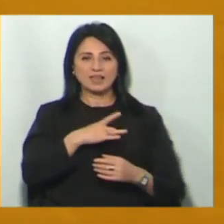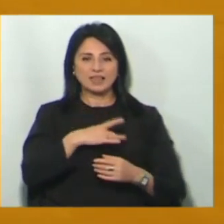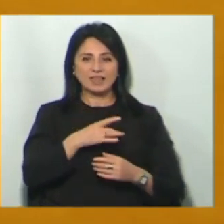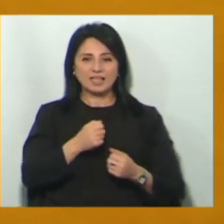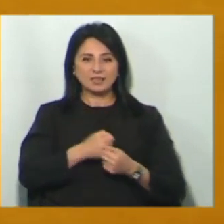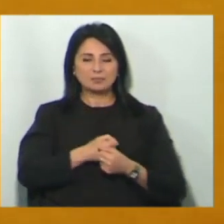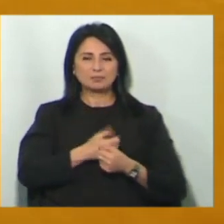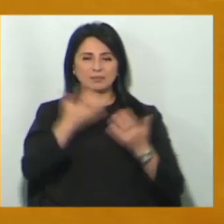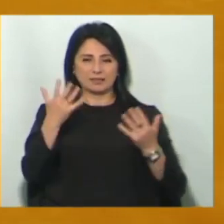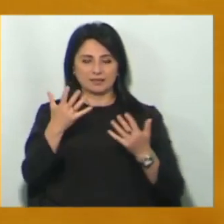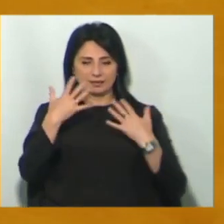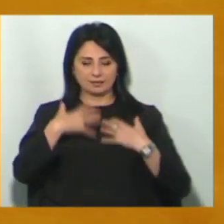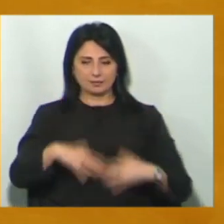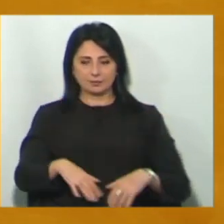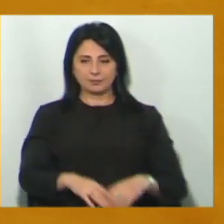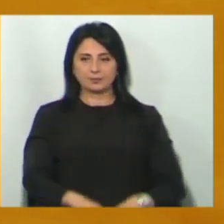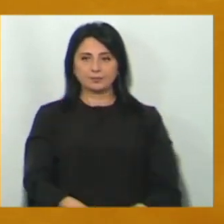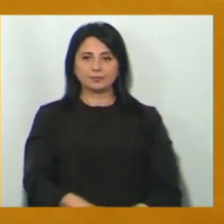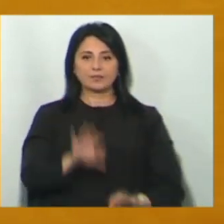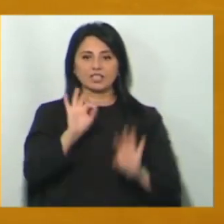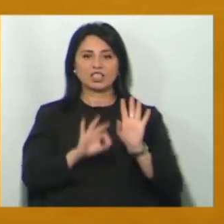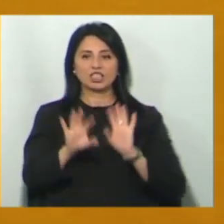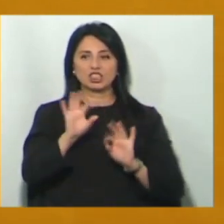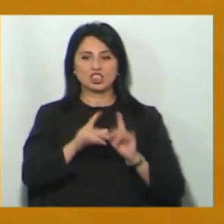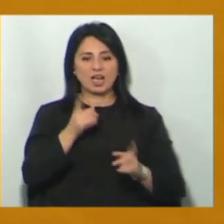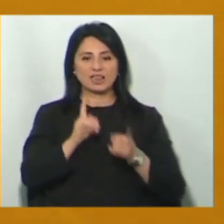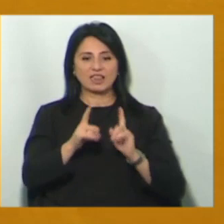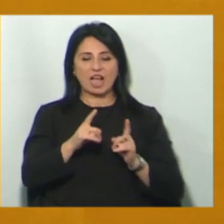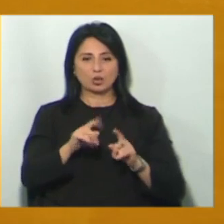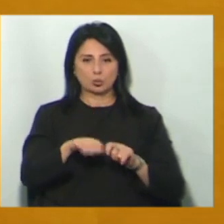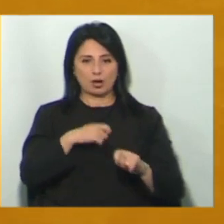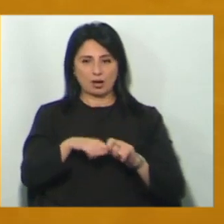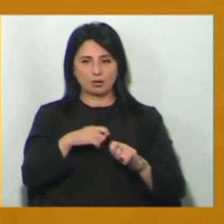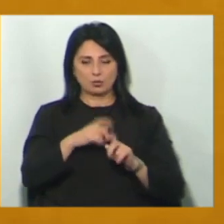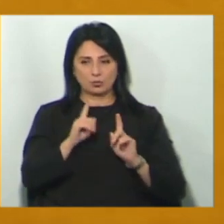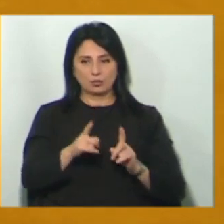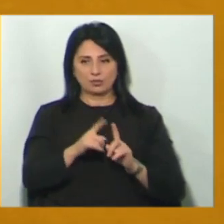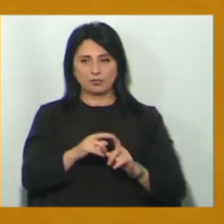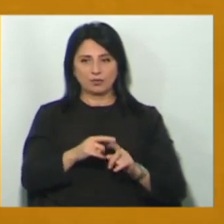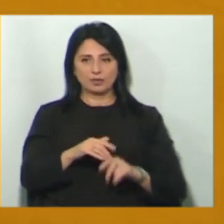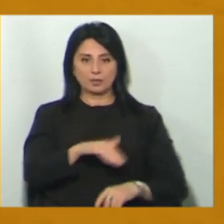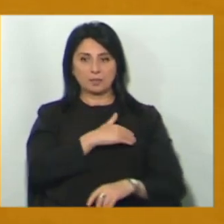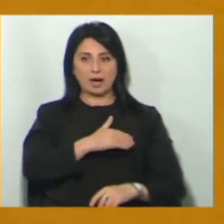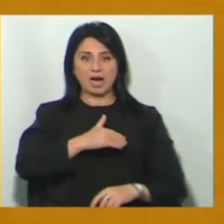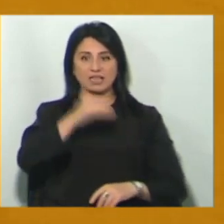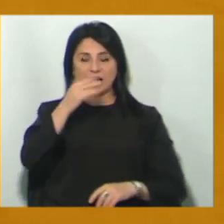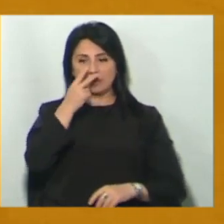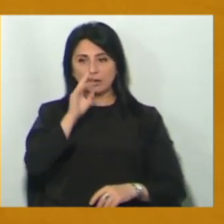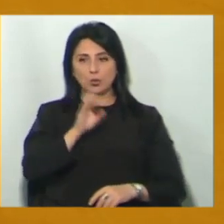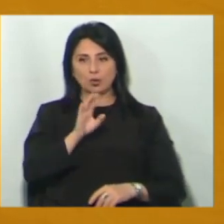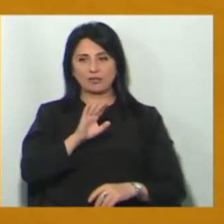ან მასთან მიახლოებულ ფერს შეარჩიეთ ნატურალური ქსოვილის დასაცმელი მაღალი ტემპერატურის